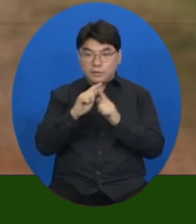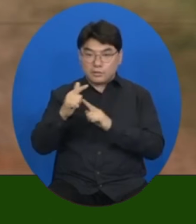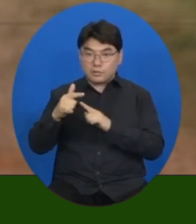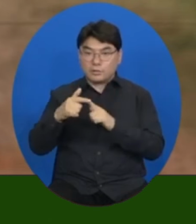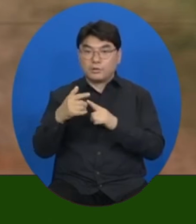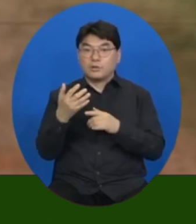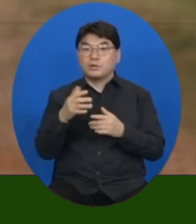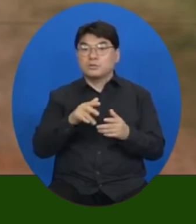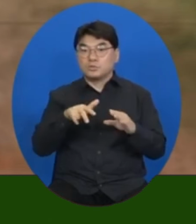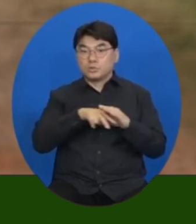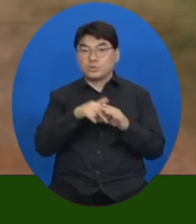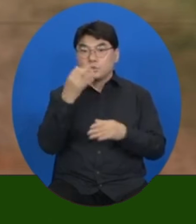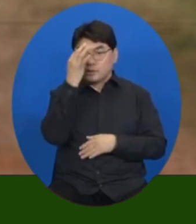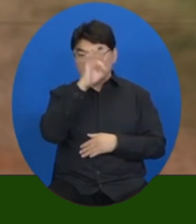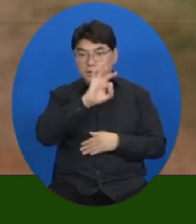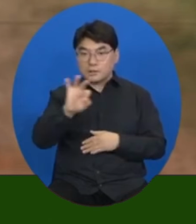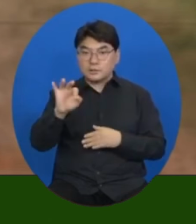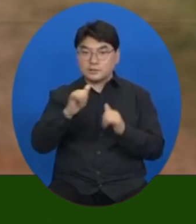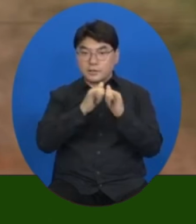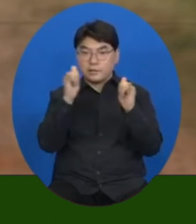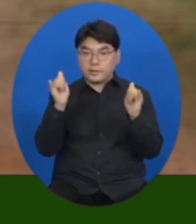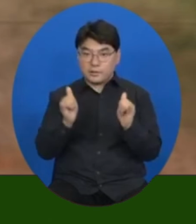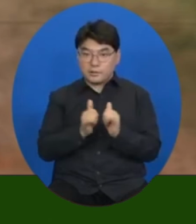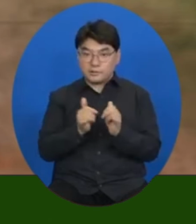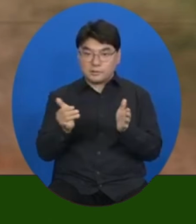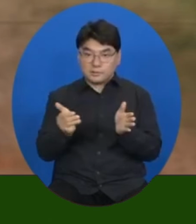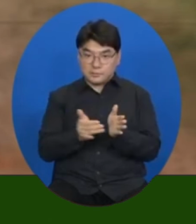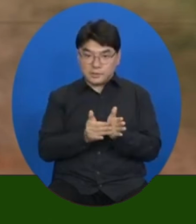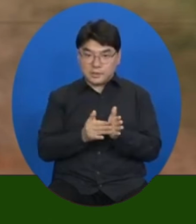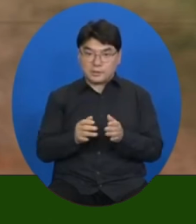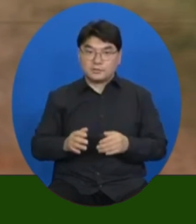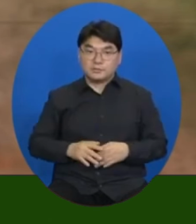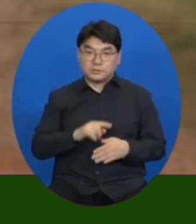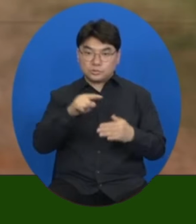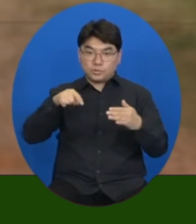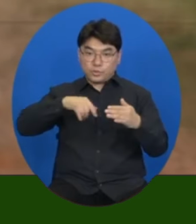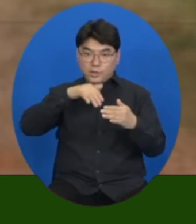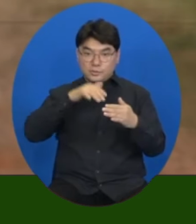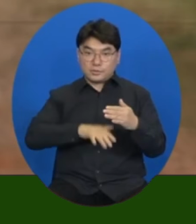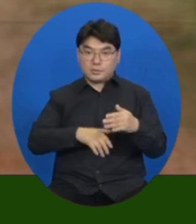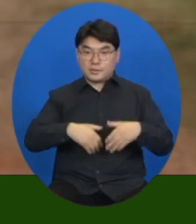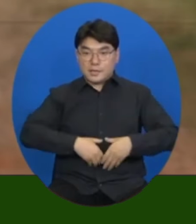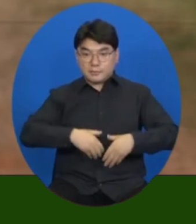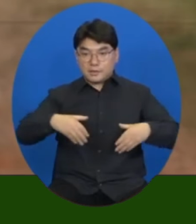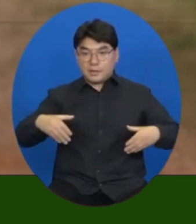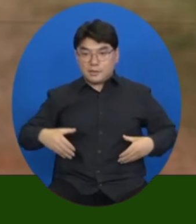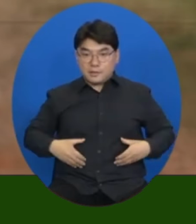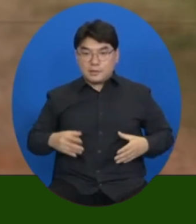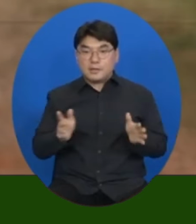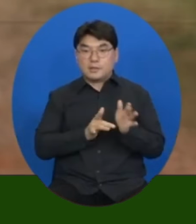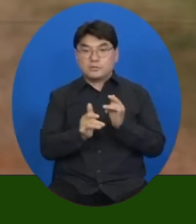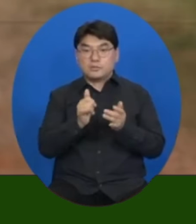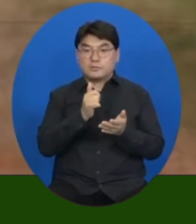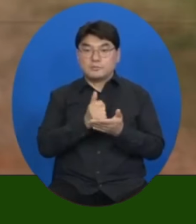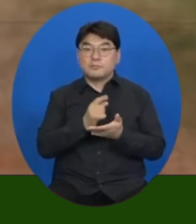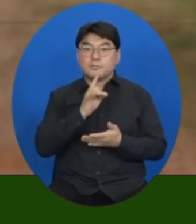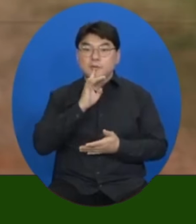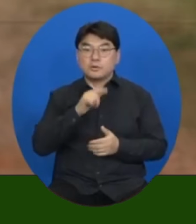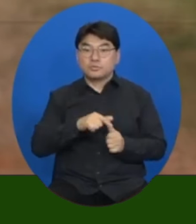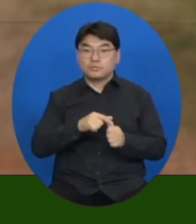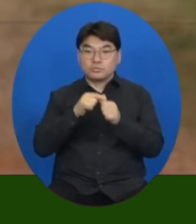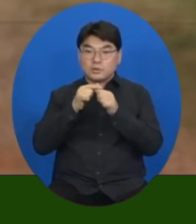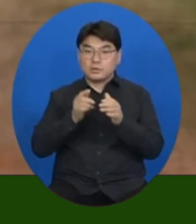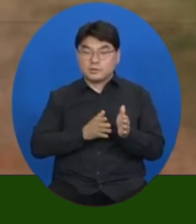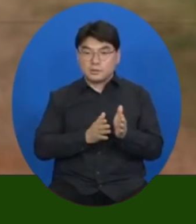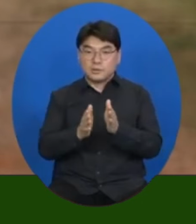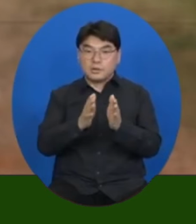잊어서는 안 됩니다 그리고 그 사회 속에서 담대하게 이들은 예수님의 유일한 구원의 길이라고 배타적으로